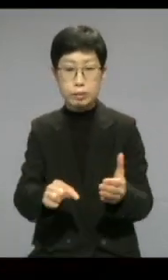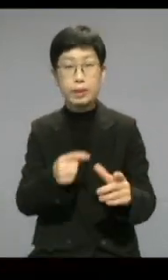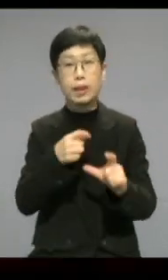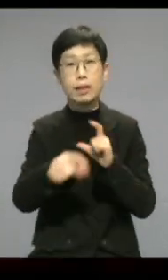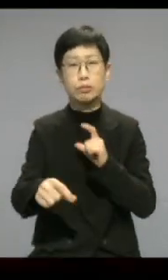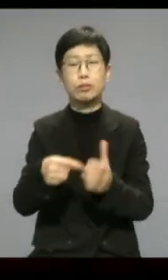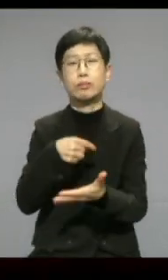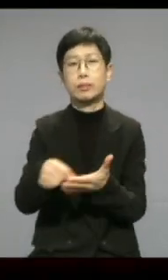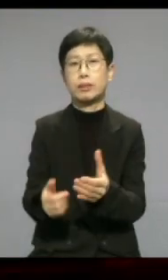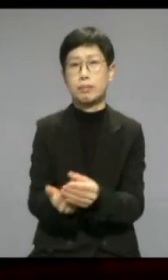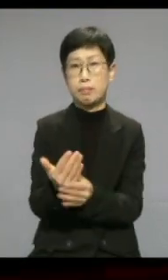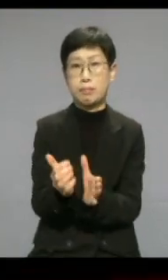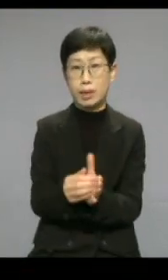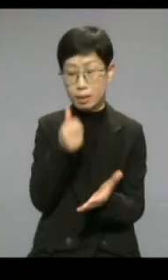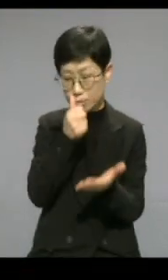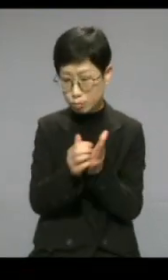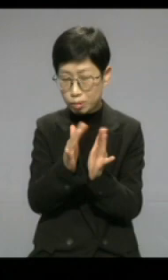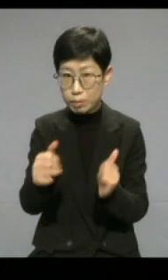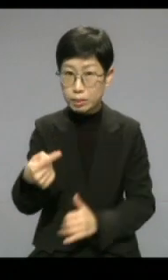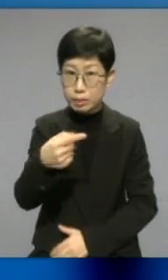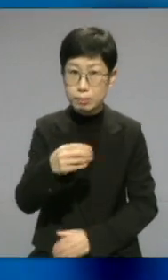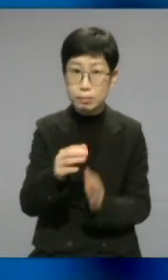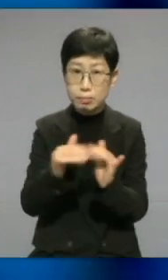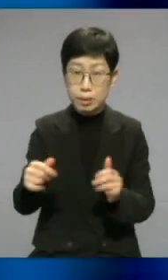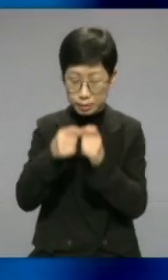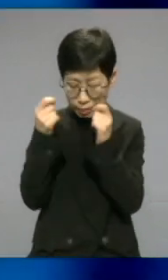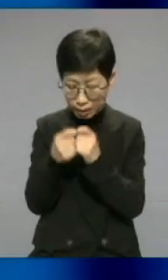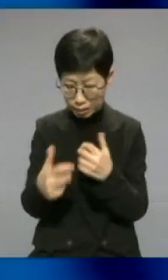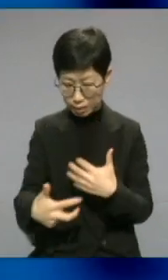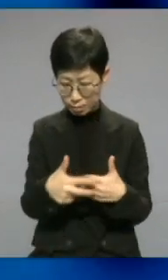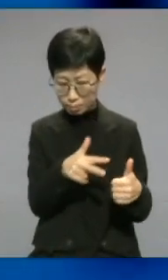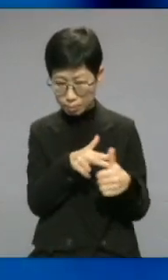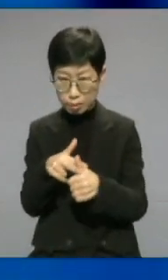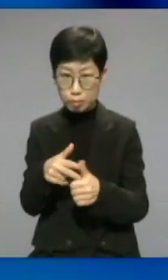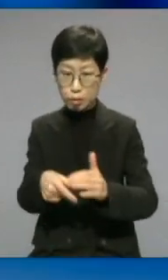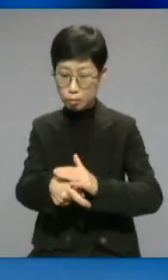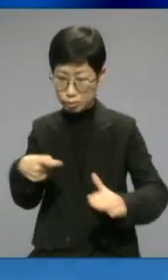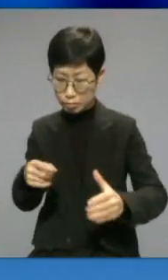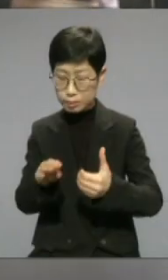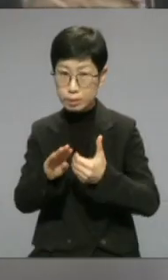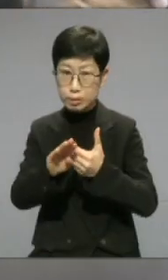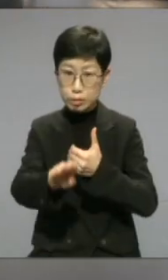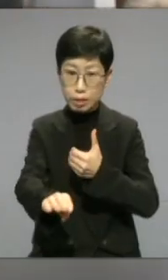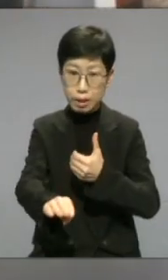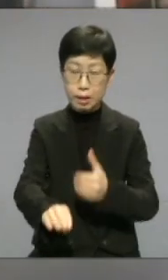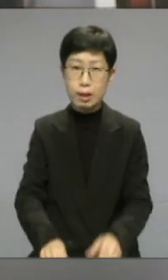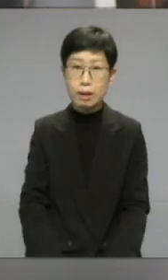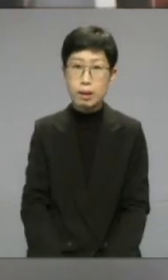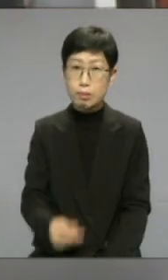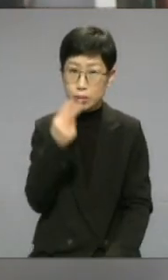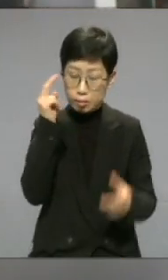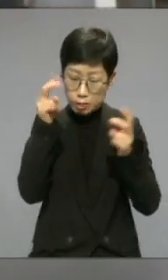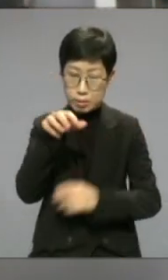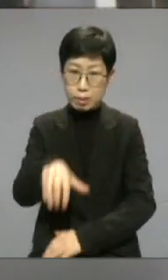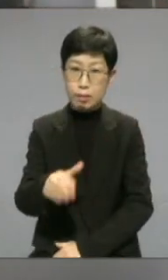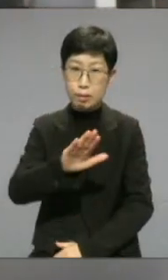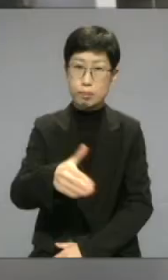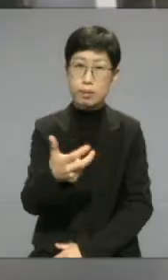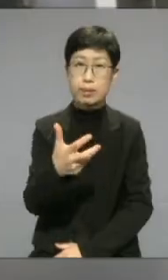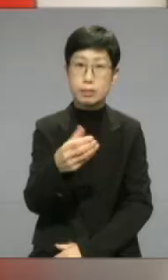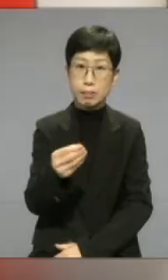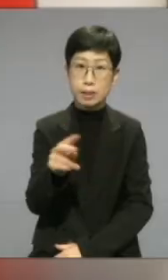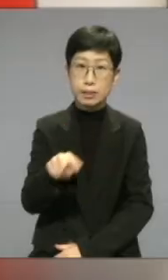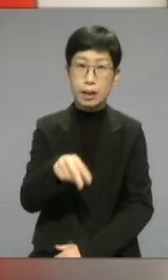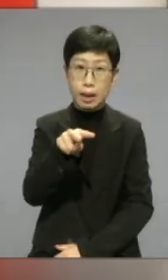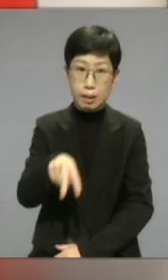에르코 당시 범인 약 천만명의 개인 의료정보를 돌린 뱅 측 970만 달러 우리돈으로